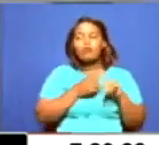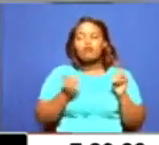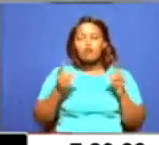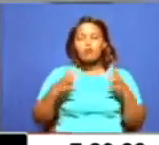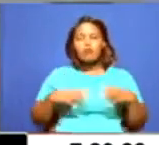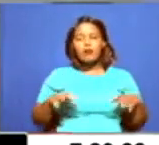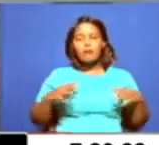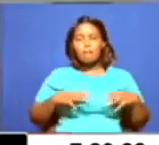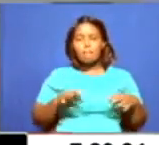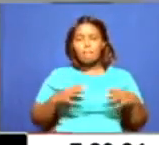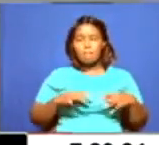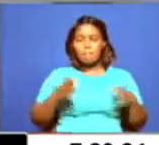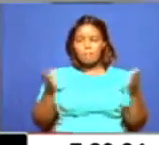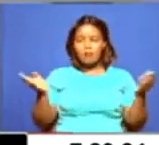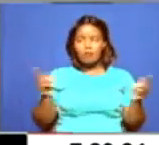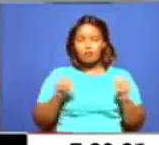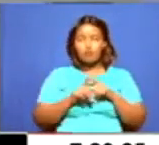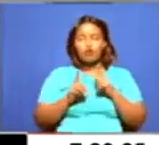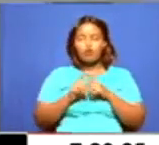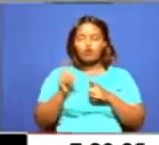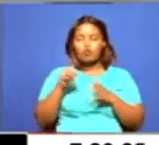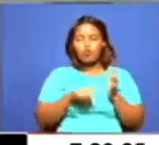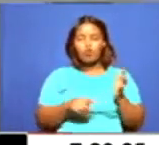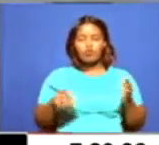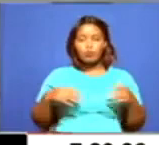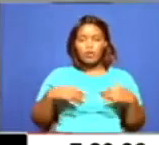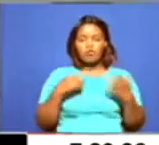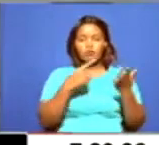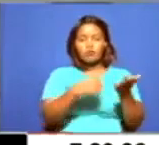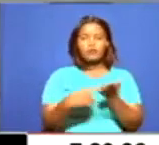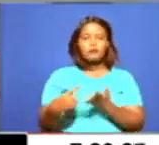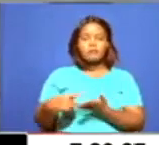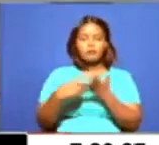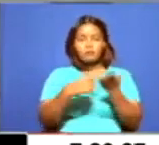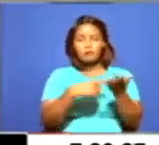yatazungumzwa kesho na viongozi ambao watakuwa katika eneo hilo.